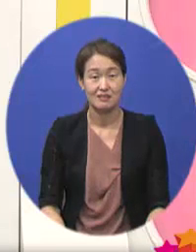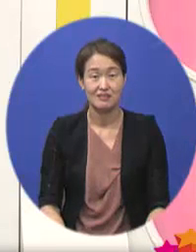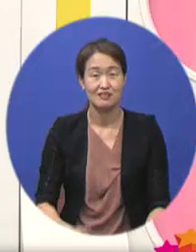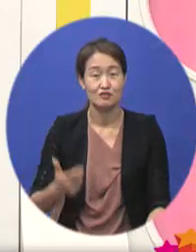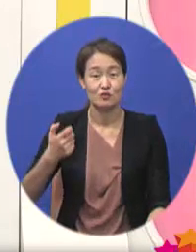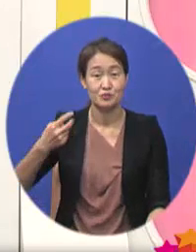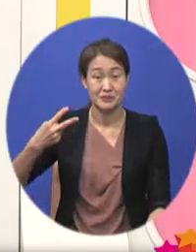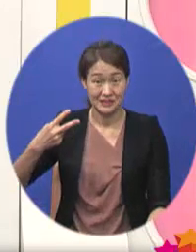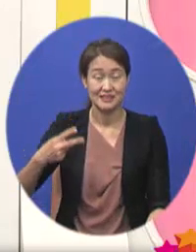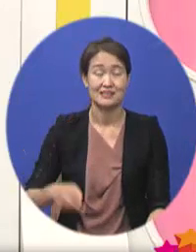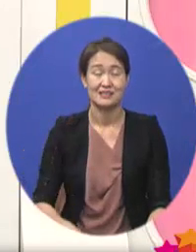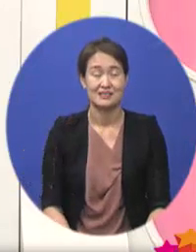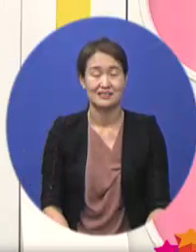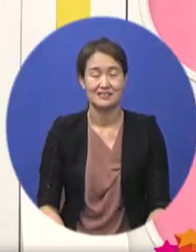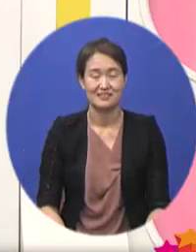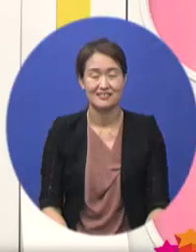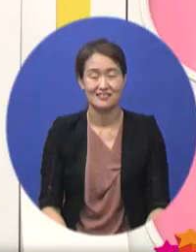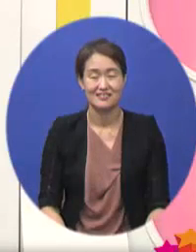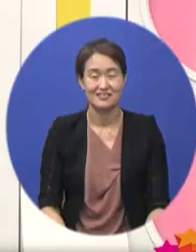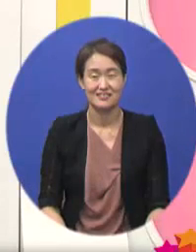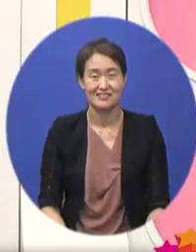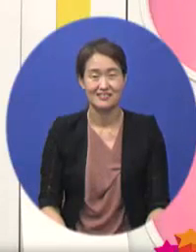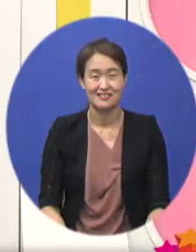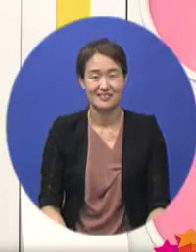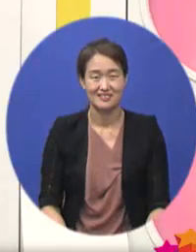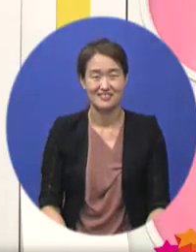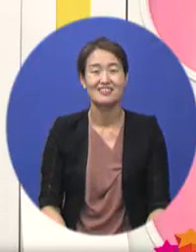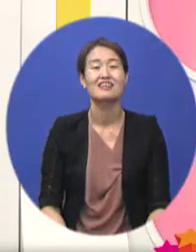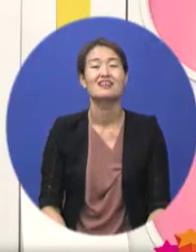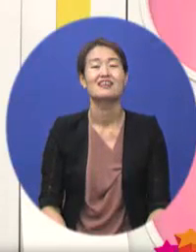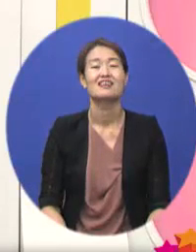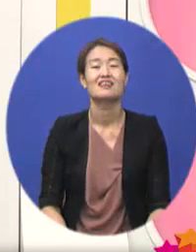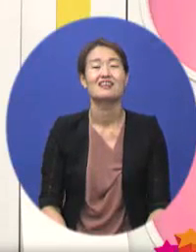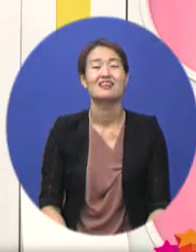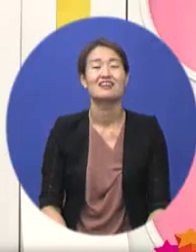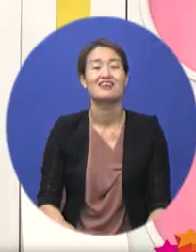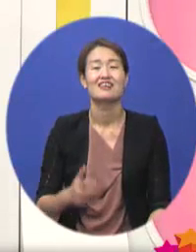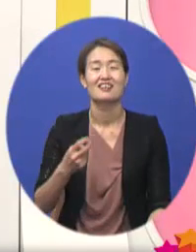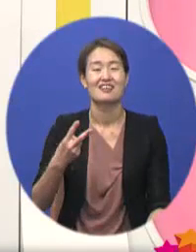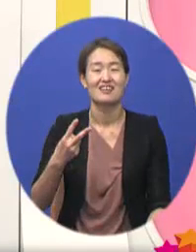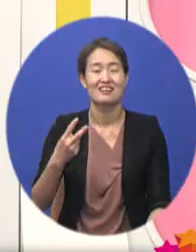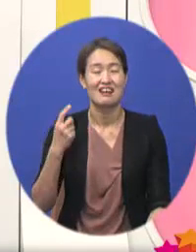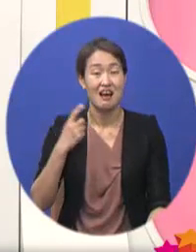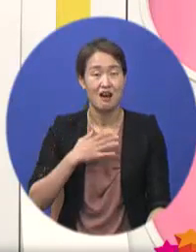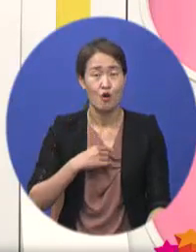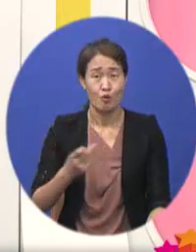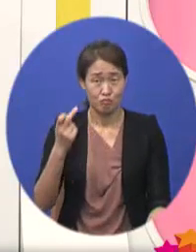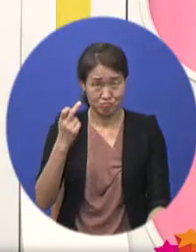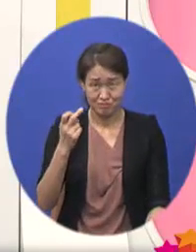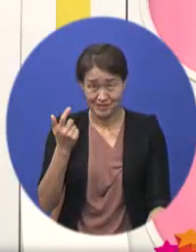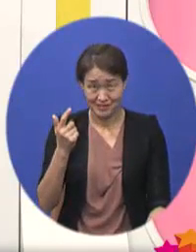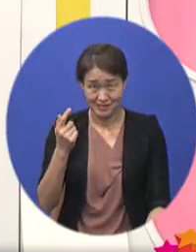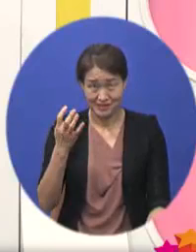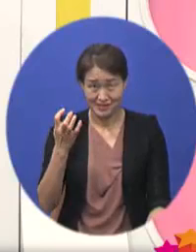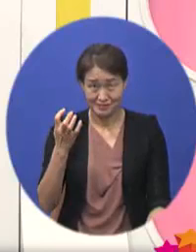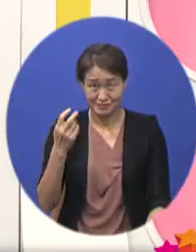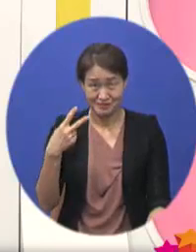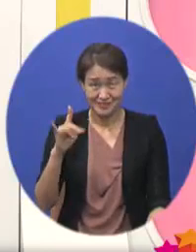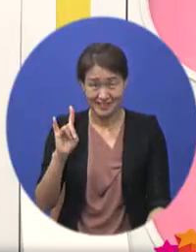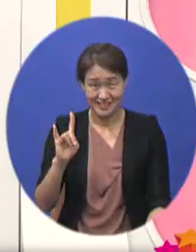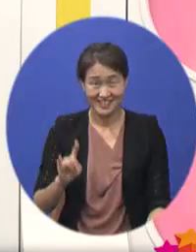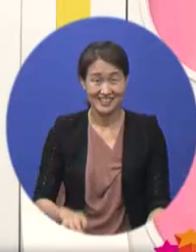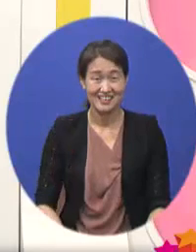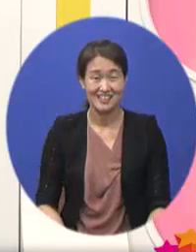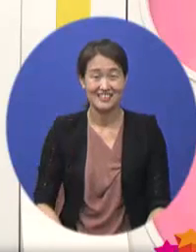6학년 2반입니다. 6학년 2반이세요? 네. 6학년 2반. 예. 6학년 2반으로 목소리가 들려요? 오빠 같은데 4학년.